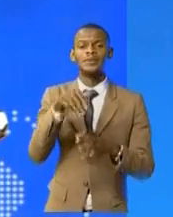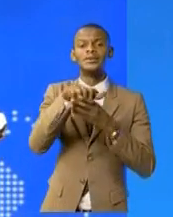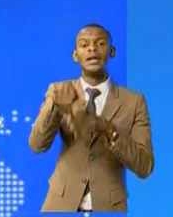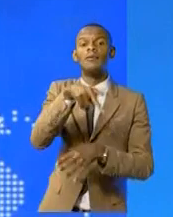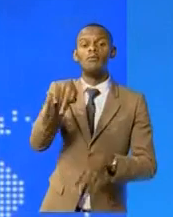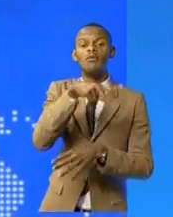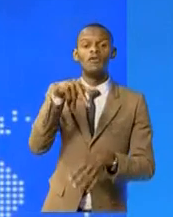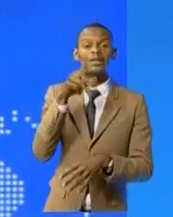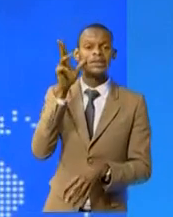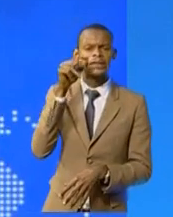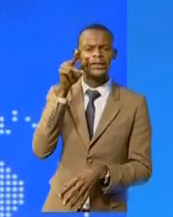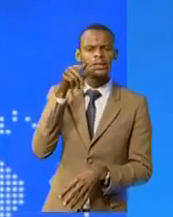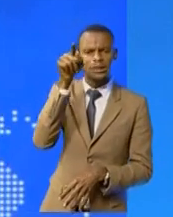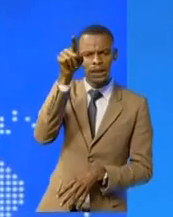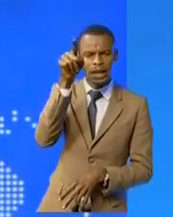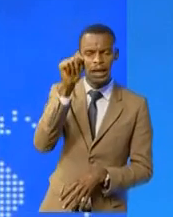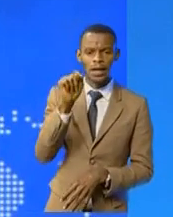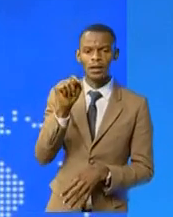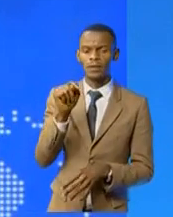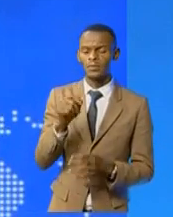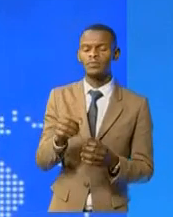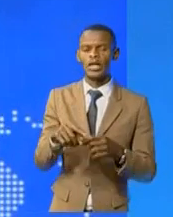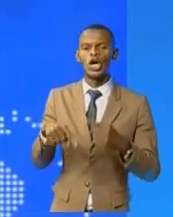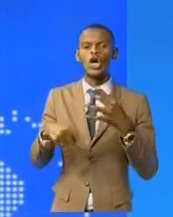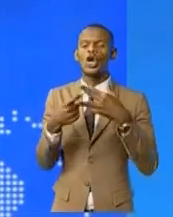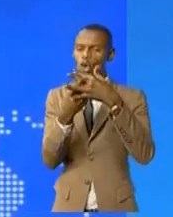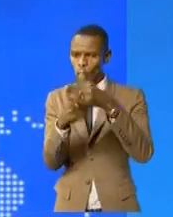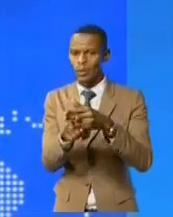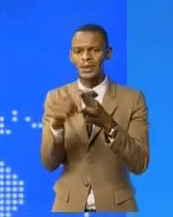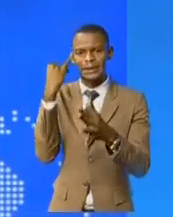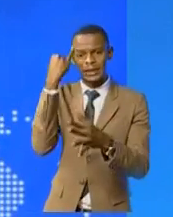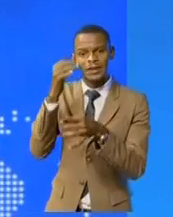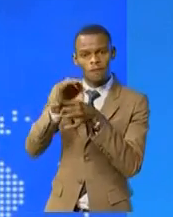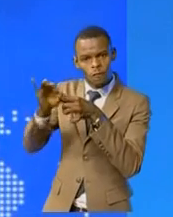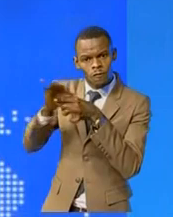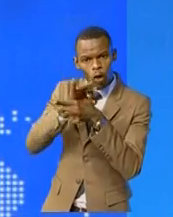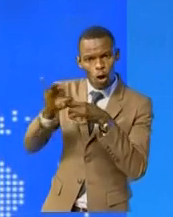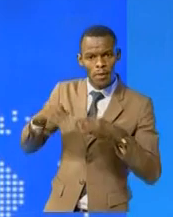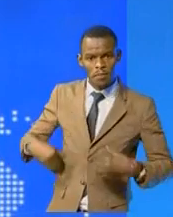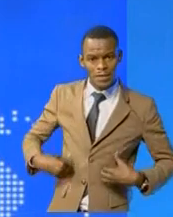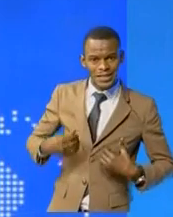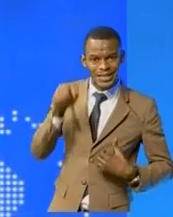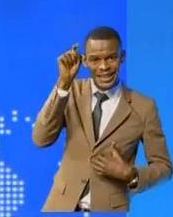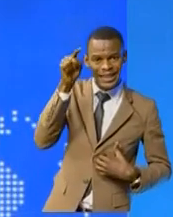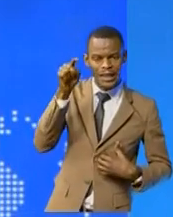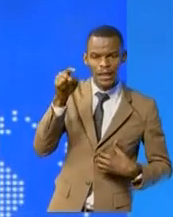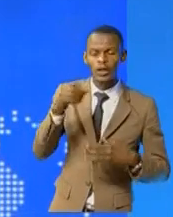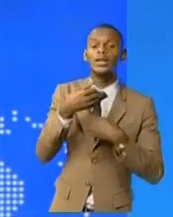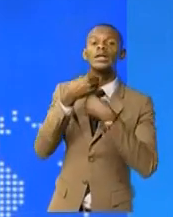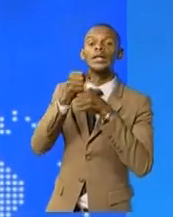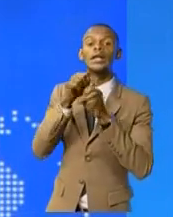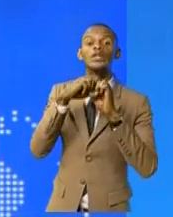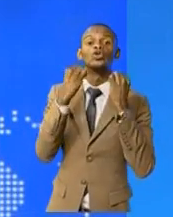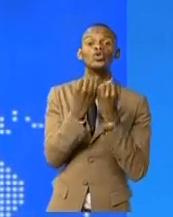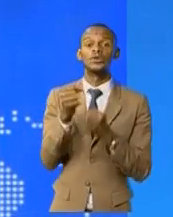jusqu'à initier le jeune de cette partie du pays à l'entrepreneuriat. C'est ce qui a poussé le gouverneur de province à visiter